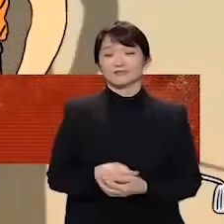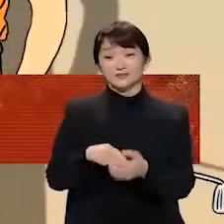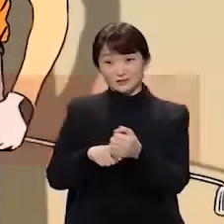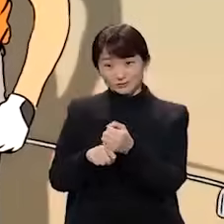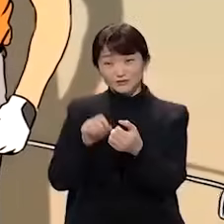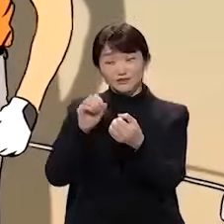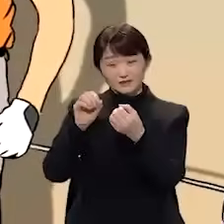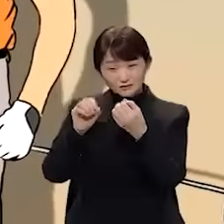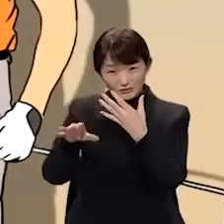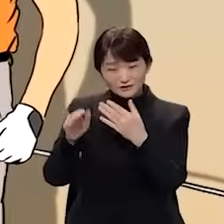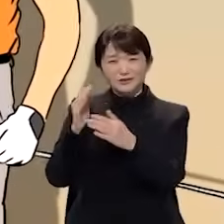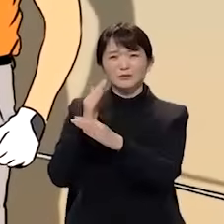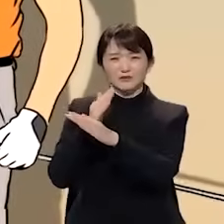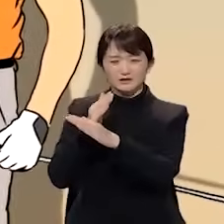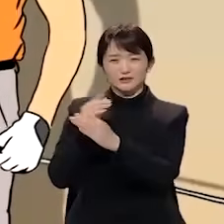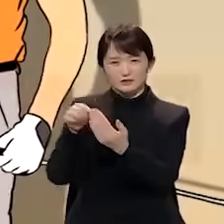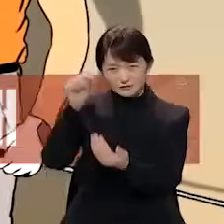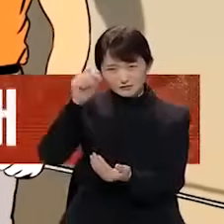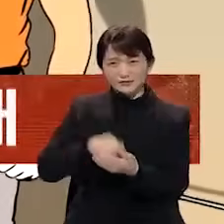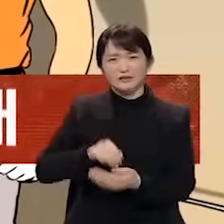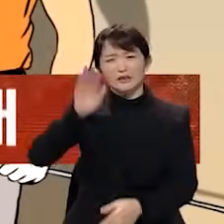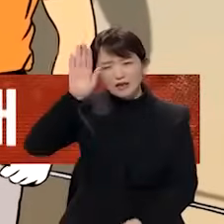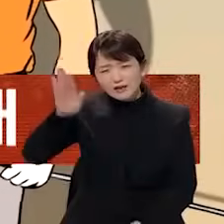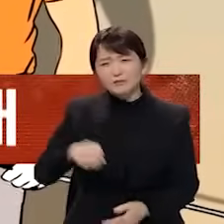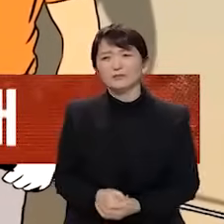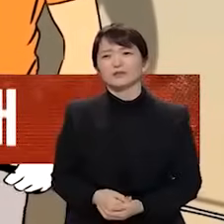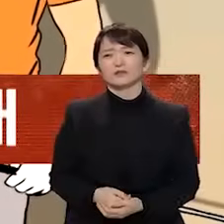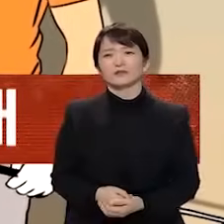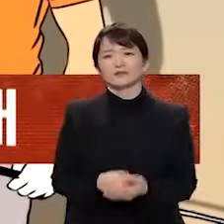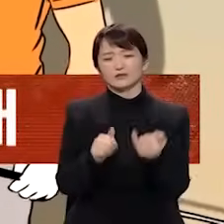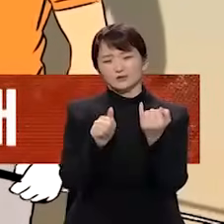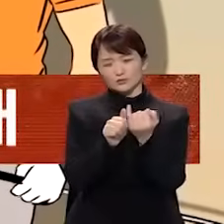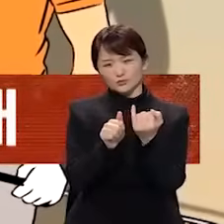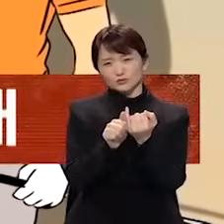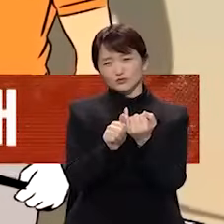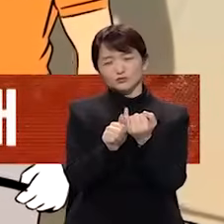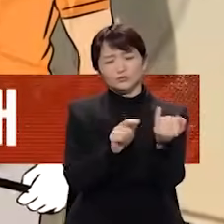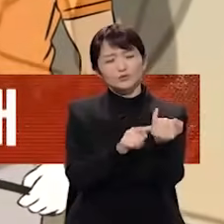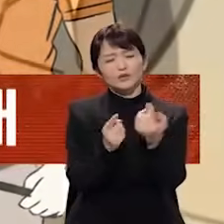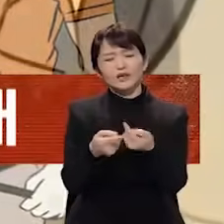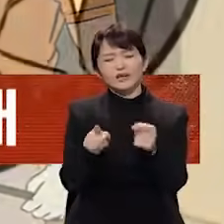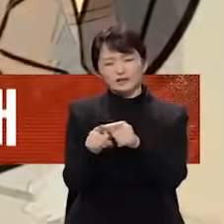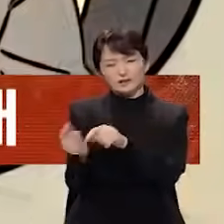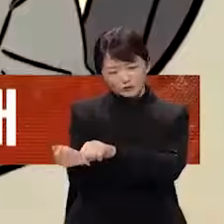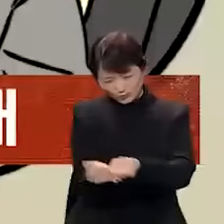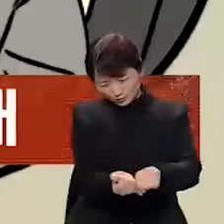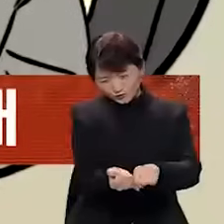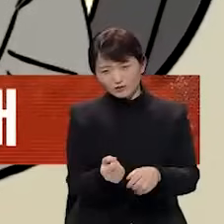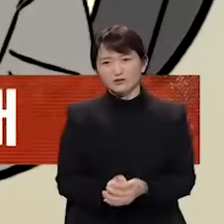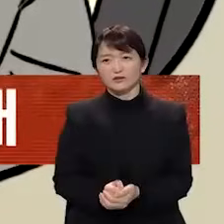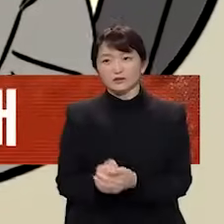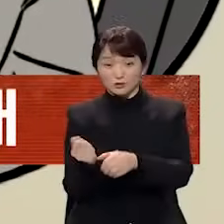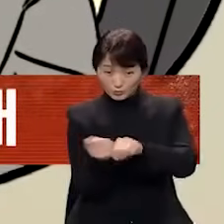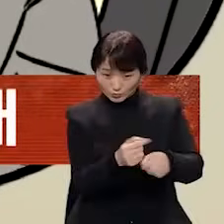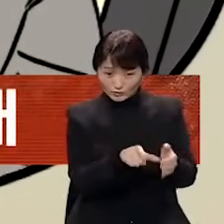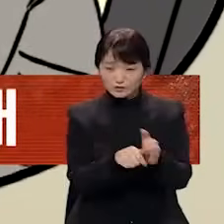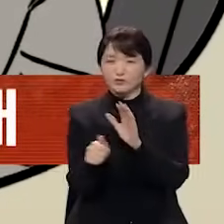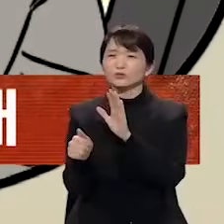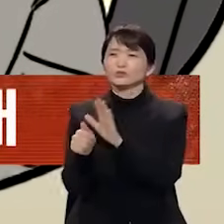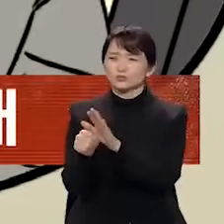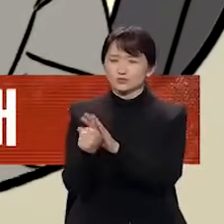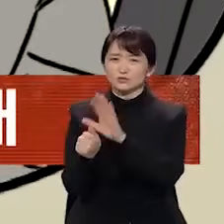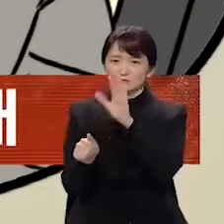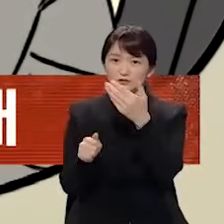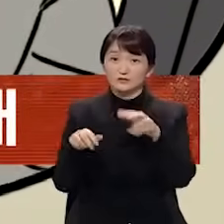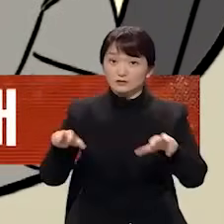줬지만 앞으로는 골프 같이 치고요 골프 칠 때 도와주 된다 이런 의미에서 지금 상황에서